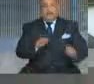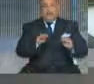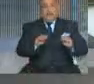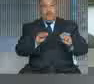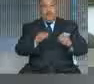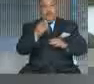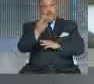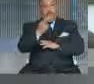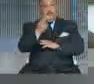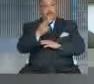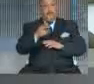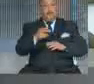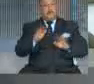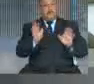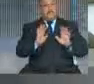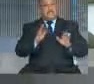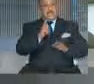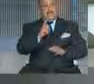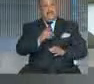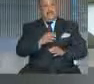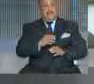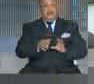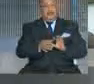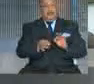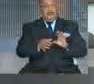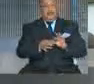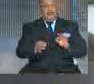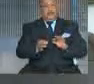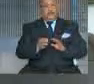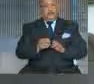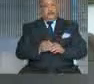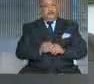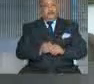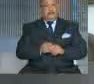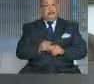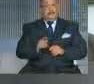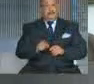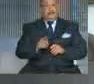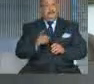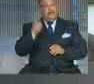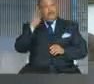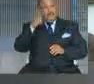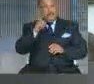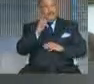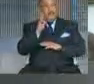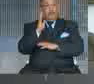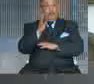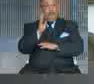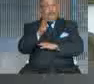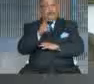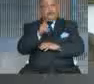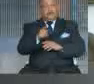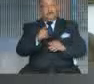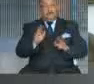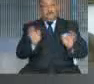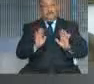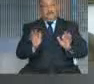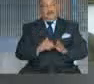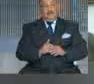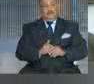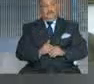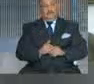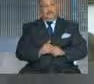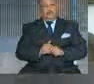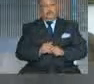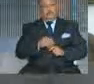المنستير، لأنه الحقيقة لاحظوا اللي فما مركزية ثقافية كبيرة، يظل ماشيين في اتجاه جديد، ماشيين في اتجاه حتى من ناحية